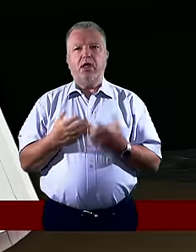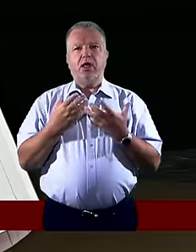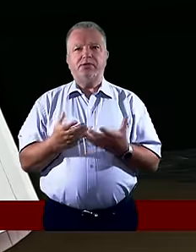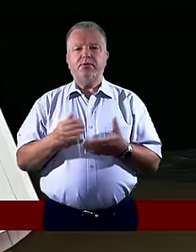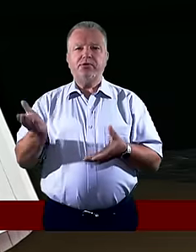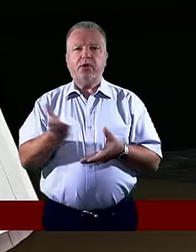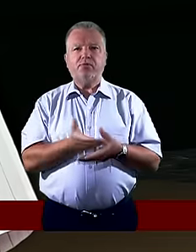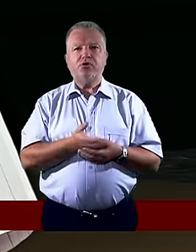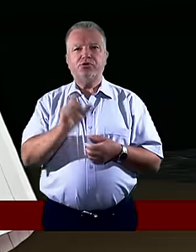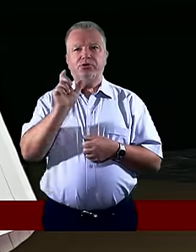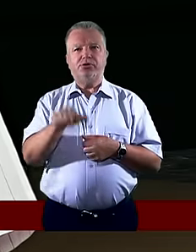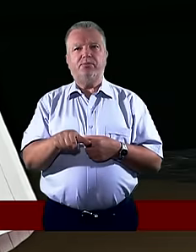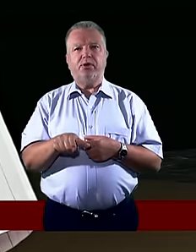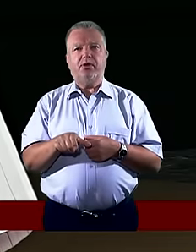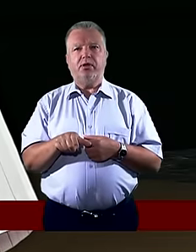chcemy zaprosić Ciebie